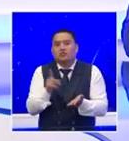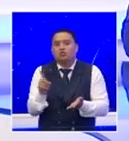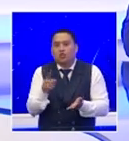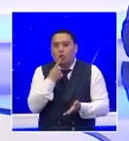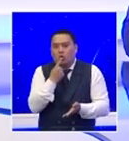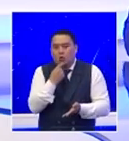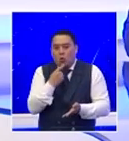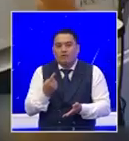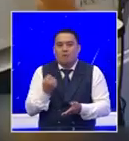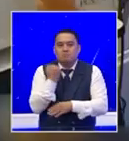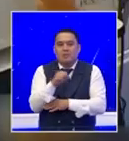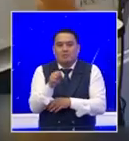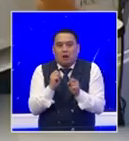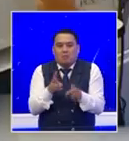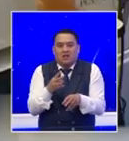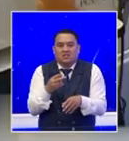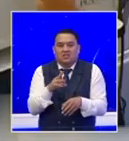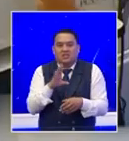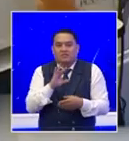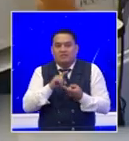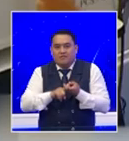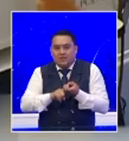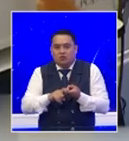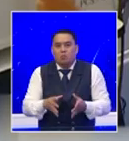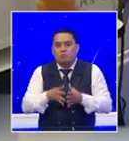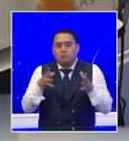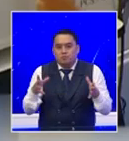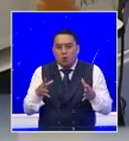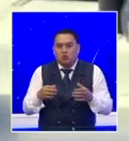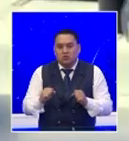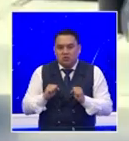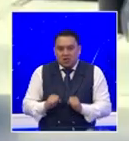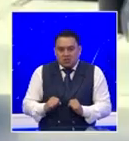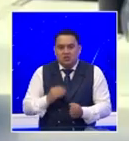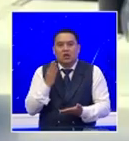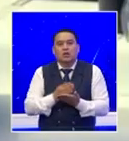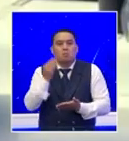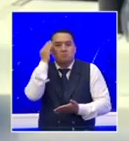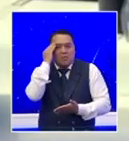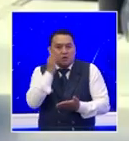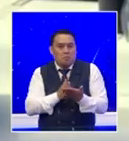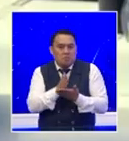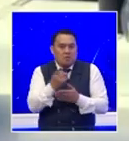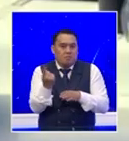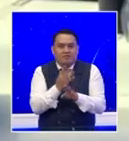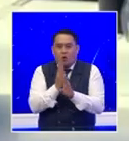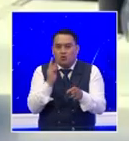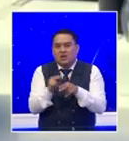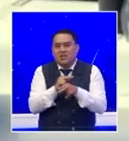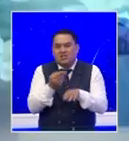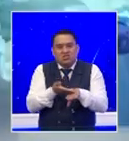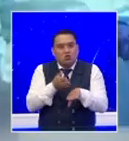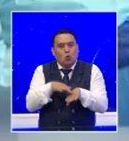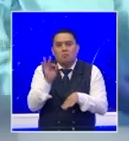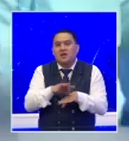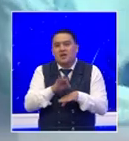кровь пациентов, победивших опасный вирус, содержит большое количество антител. Такой метод будет направлен в первую очередь для лечения